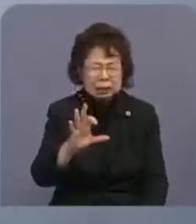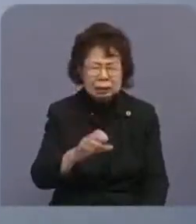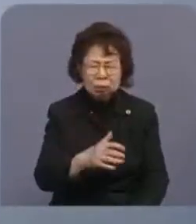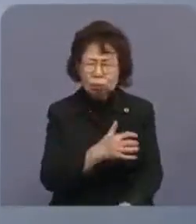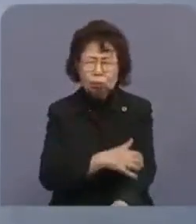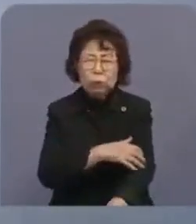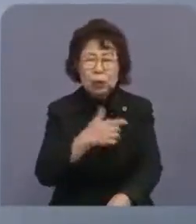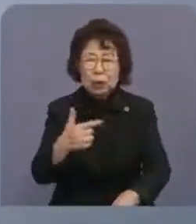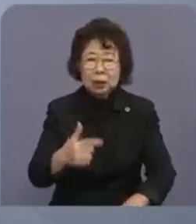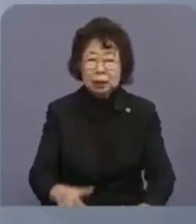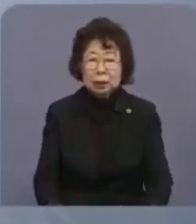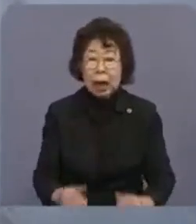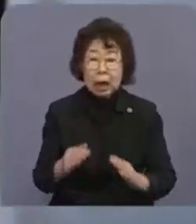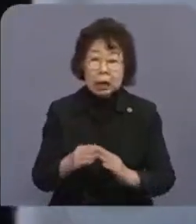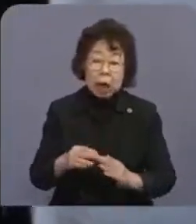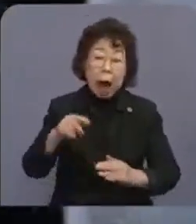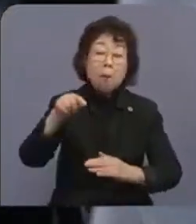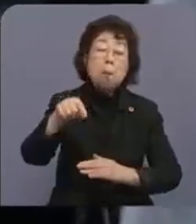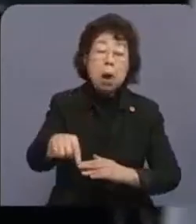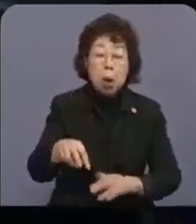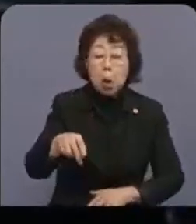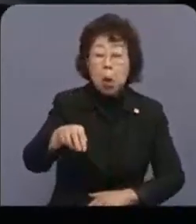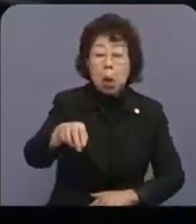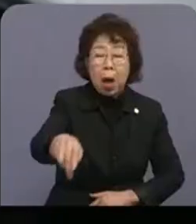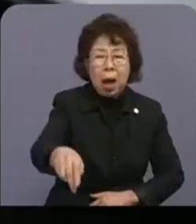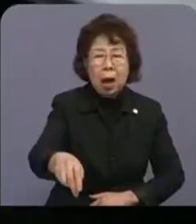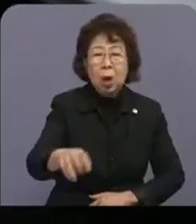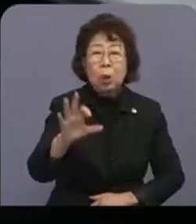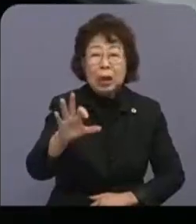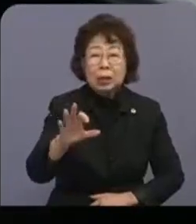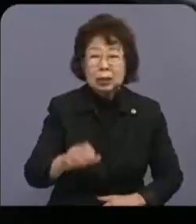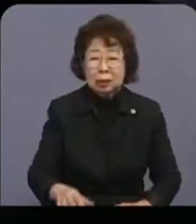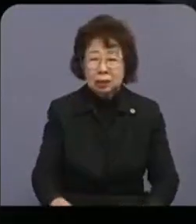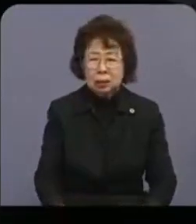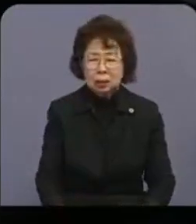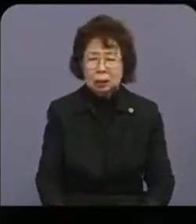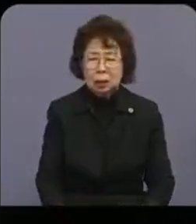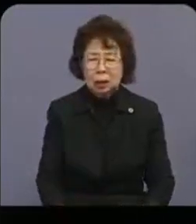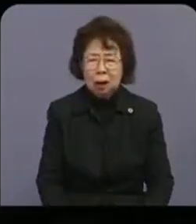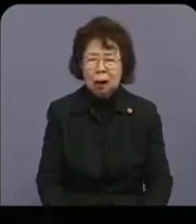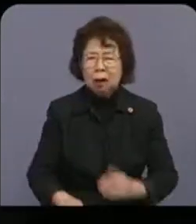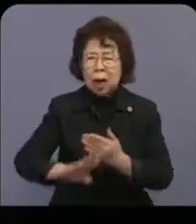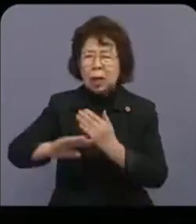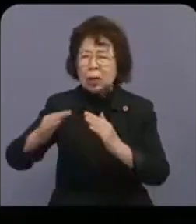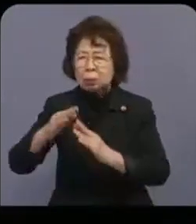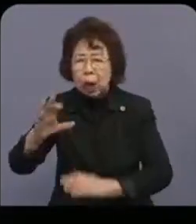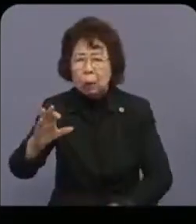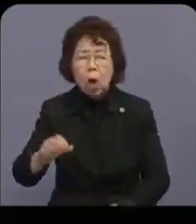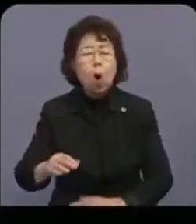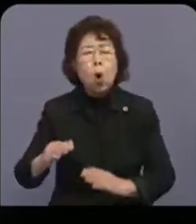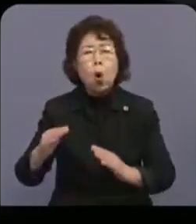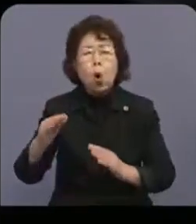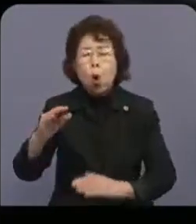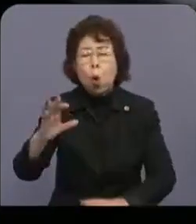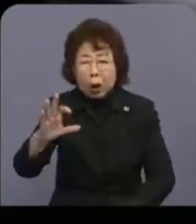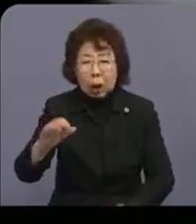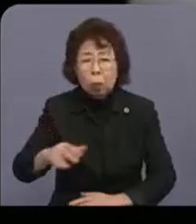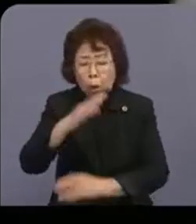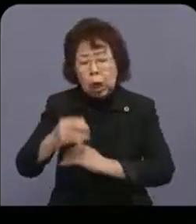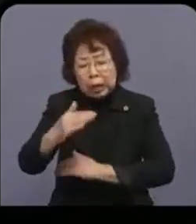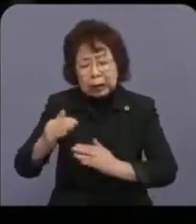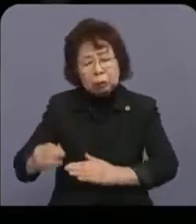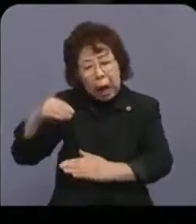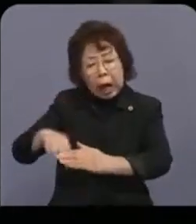불편합니다. 집 앞마당까지 나와야 하고. 다른 집에 가면은. 화장실이 다 방 안에 집